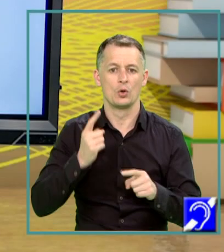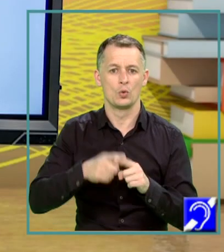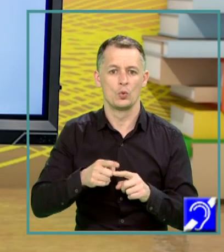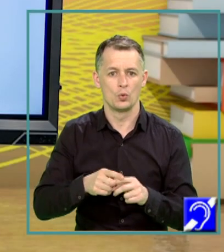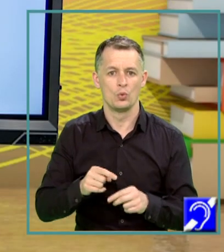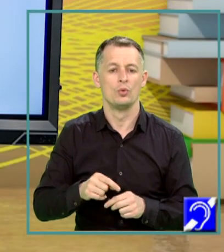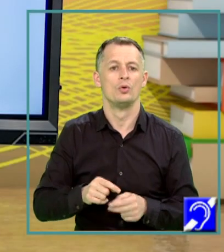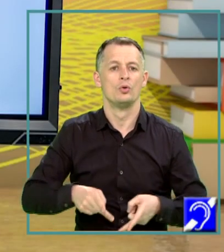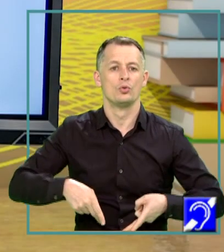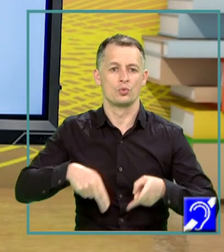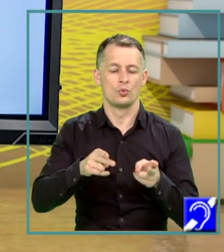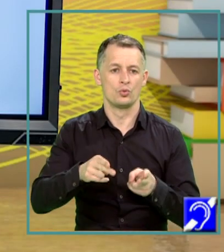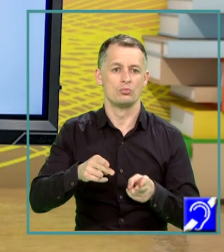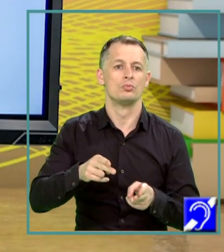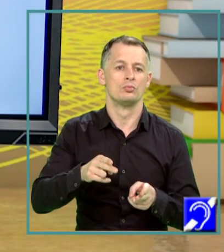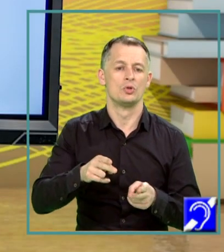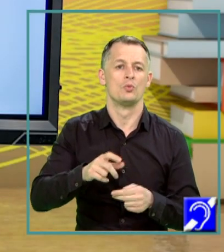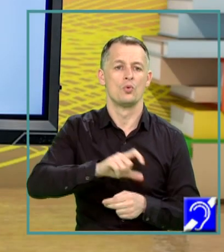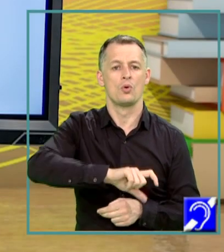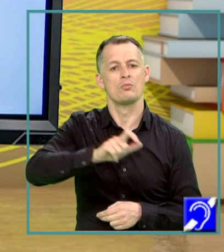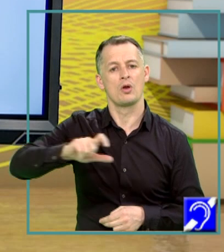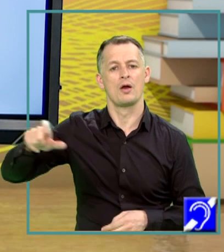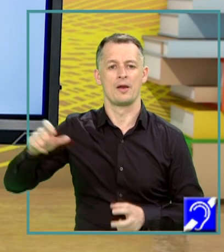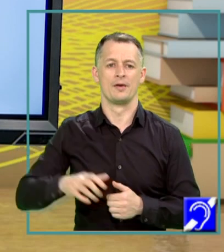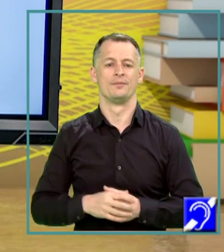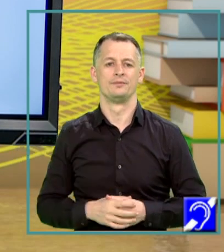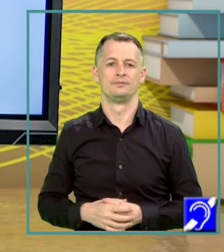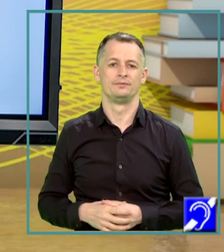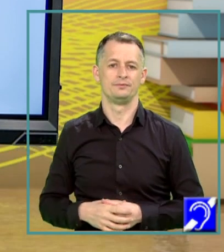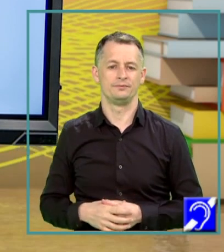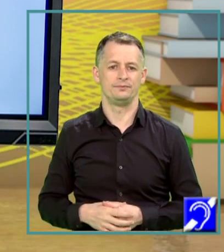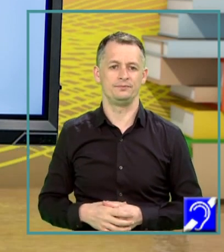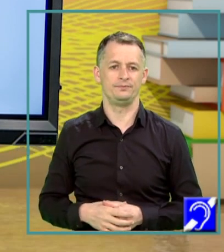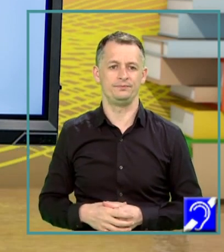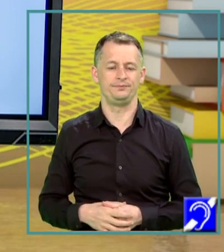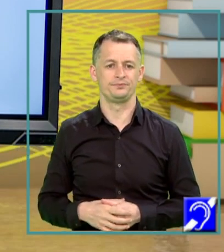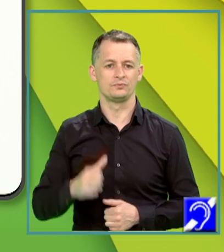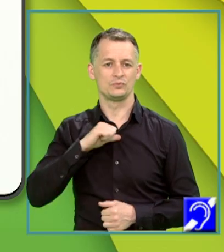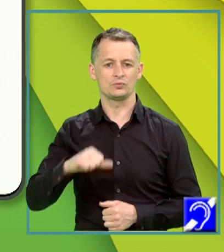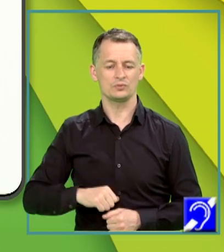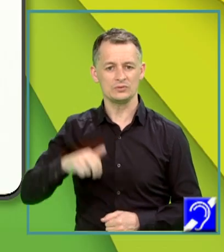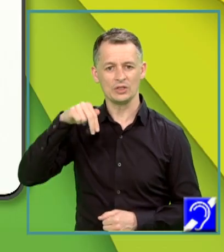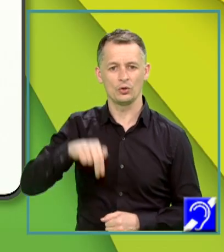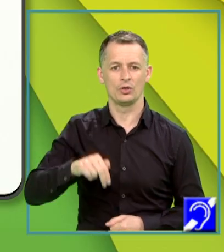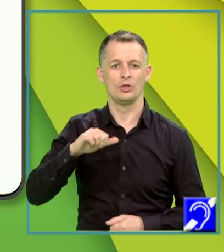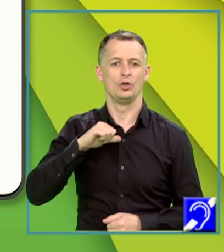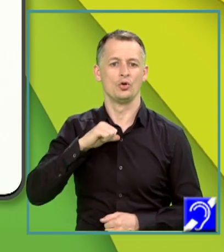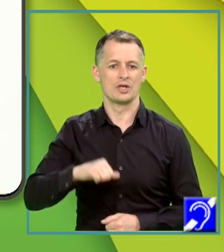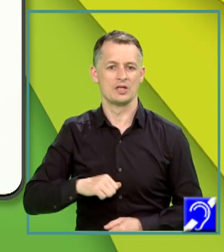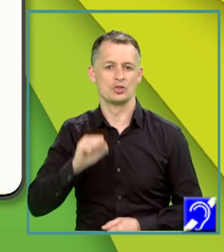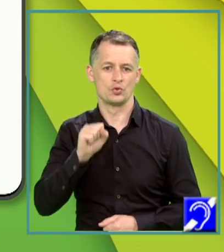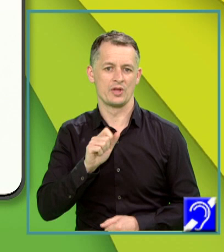porturile românești de la Marea Neagră le amintim pe următoarele Constanța Nord și Constanța Sud Agigea